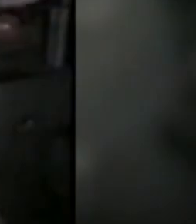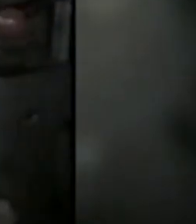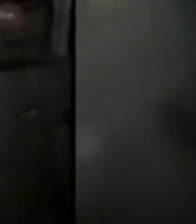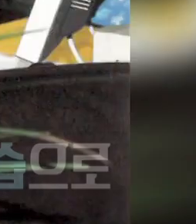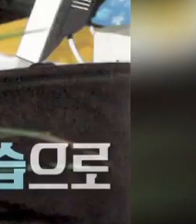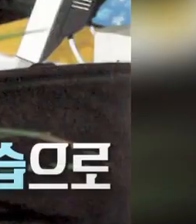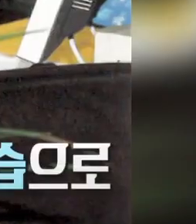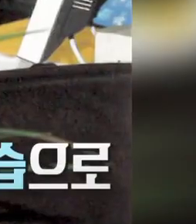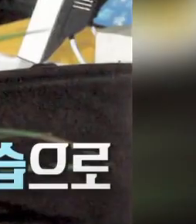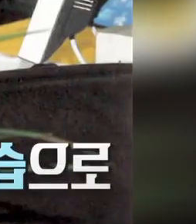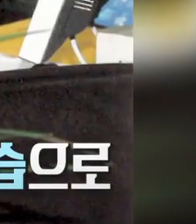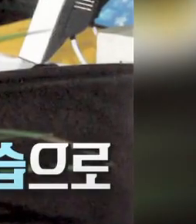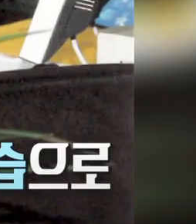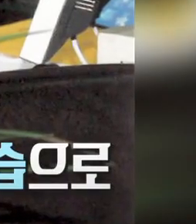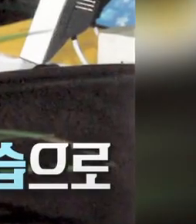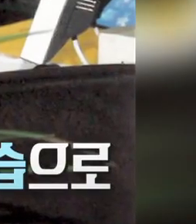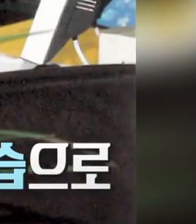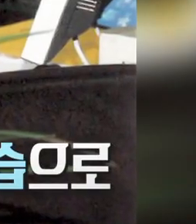네.